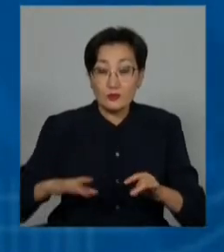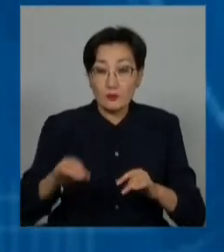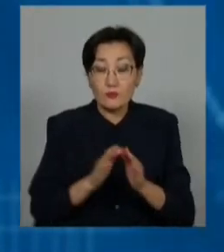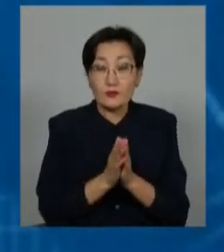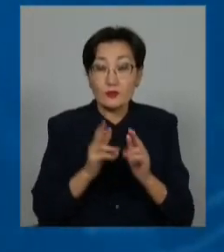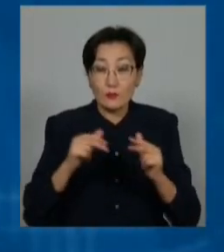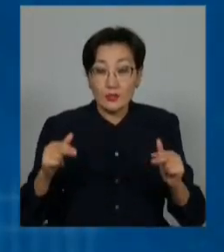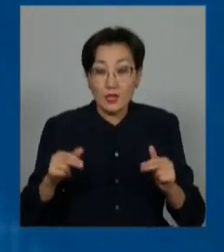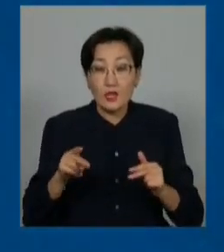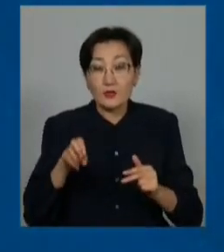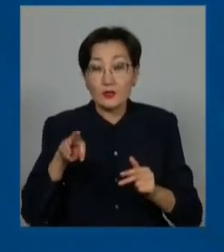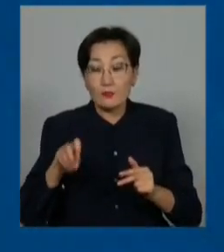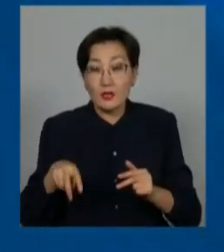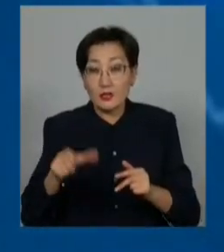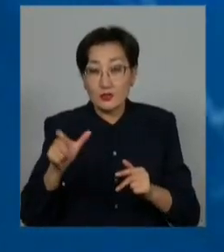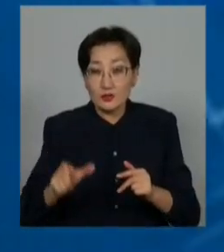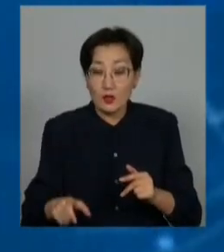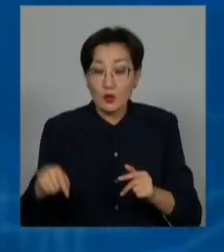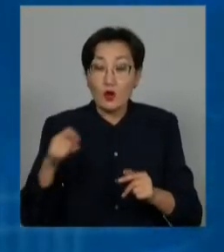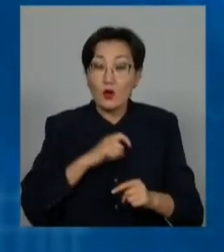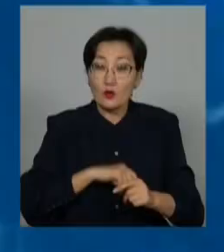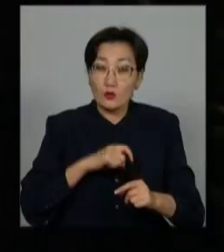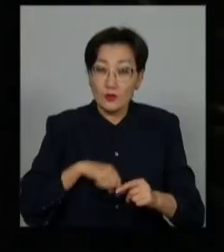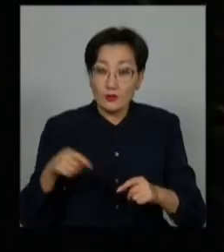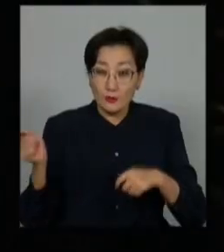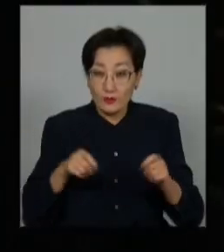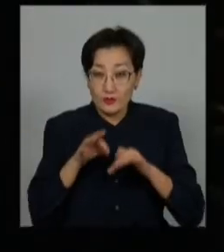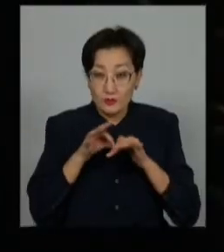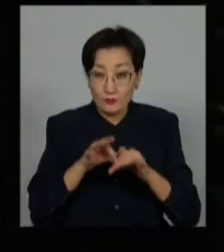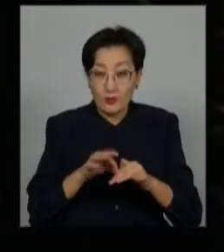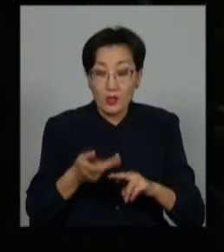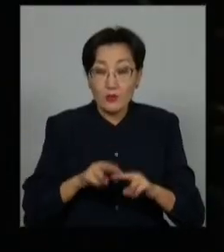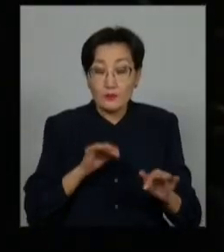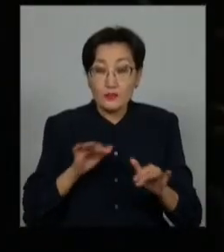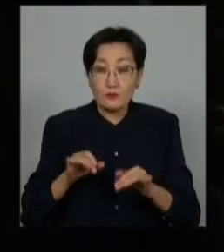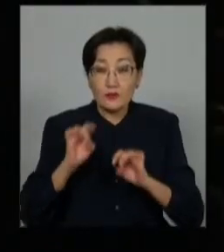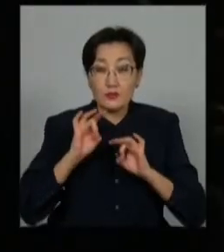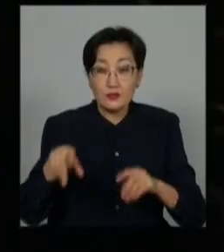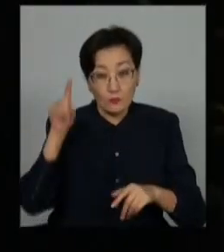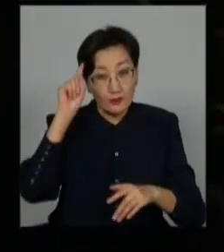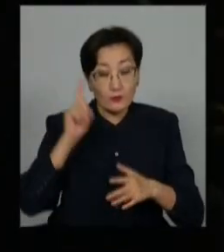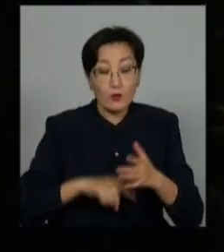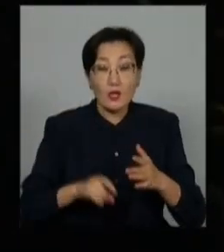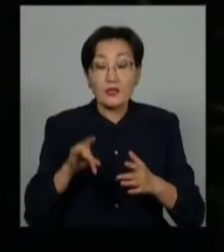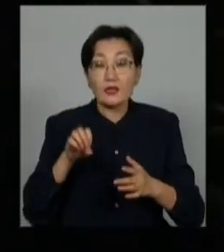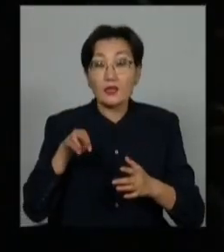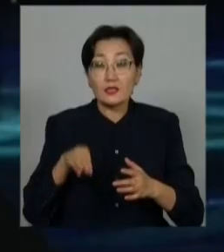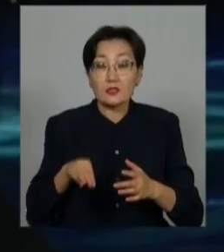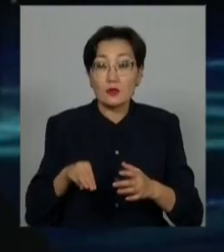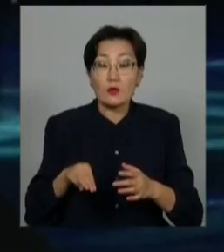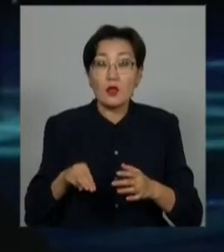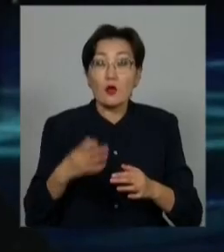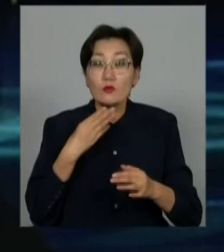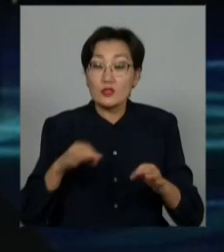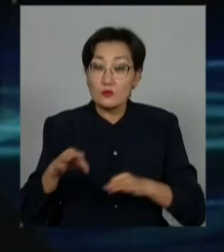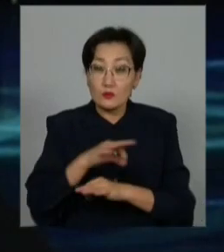Республика сарайында кемел адам атты рухани танымдық кеш өтті. Ізгілік қағидатына негізделген іс-шара белгілі дінтанушы Қайрат Жолдыбайұлының